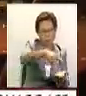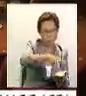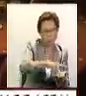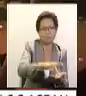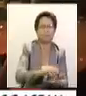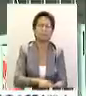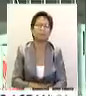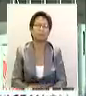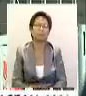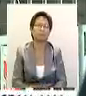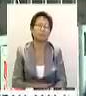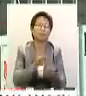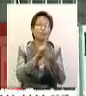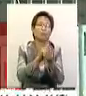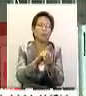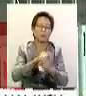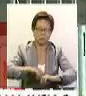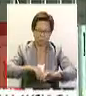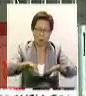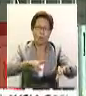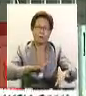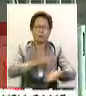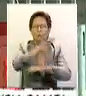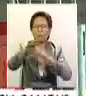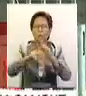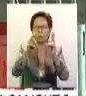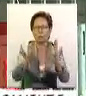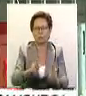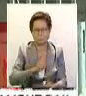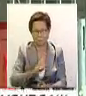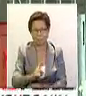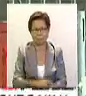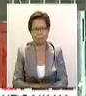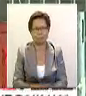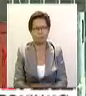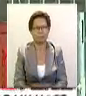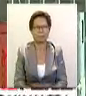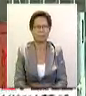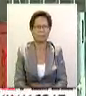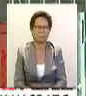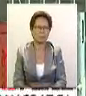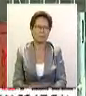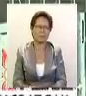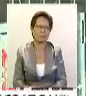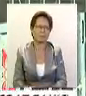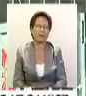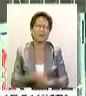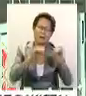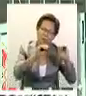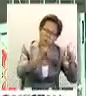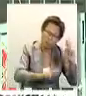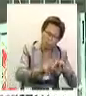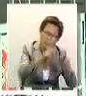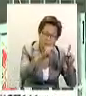ini. Dakwah ni kerja semua, setiap umat. Dia da'i. Da'i ni mengajak orang kepada kebaikan,